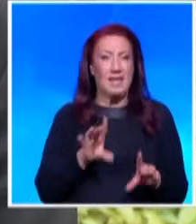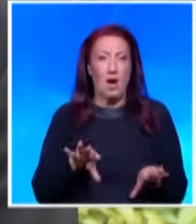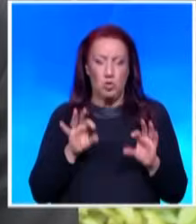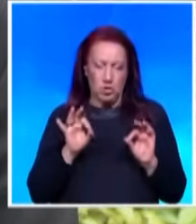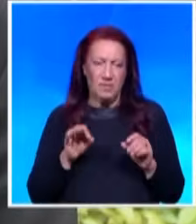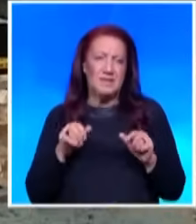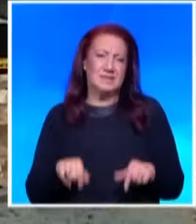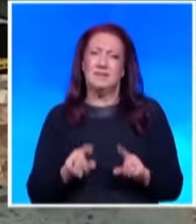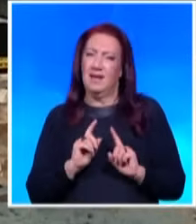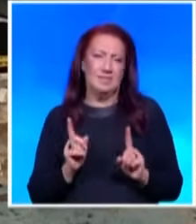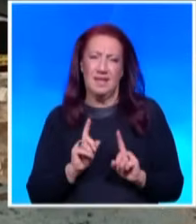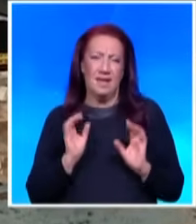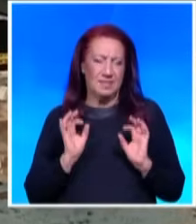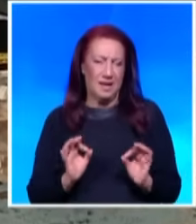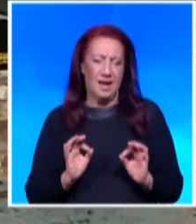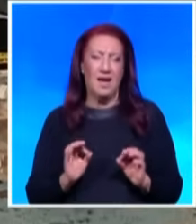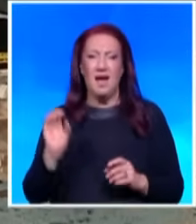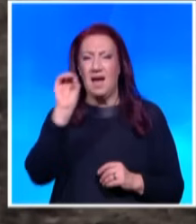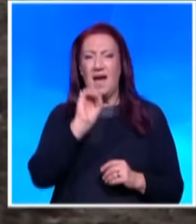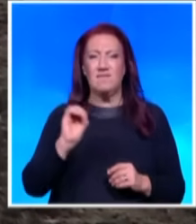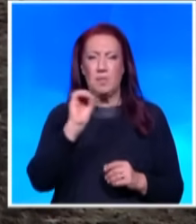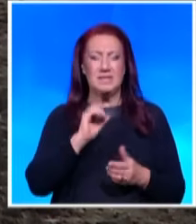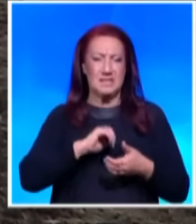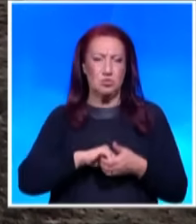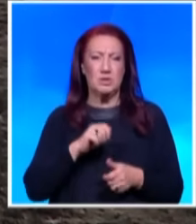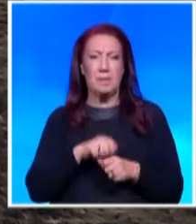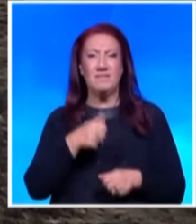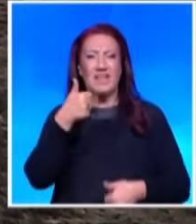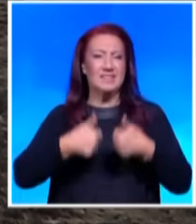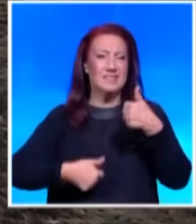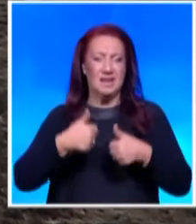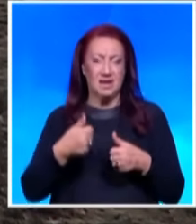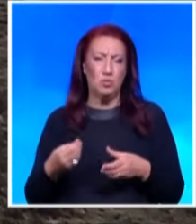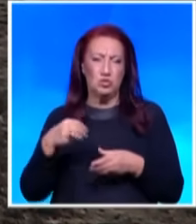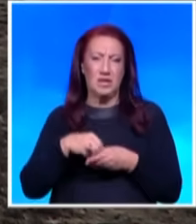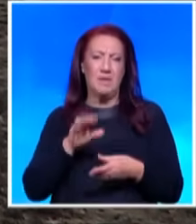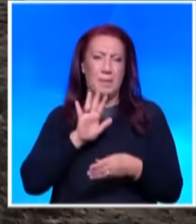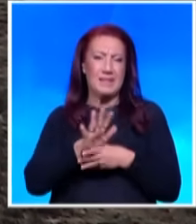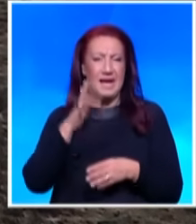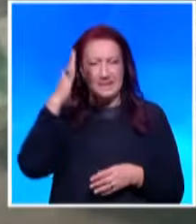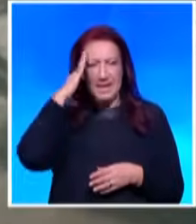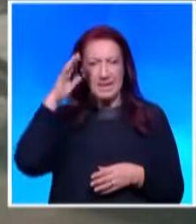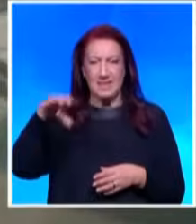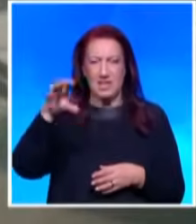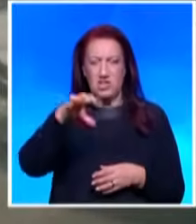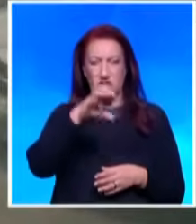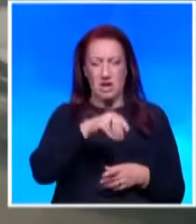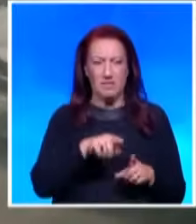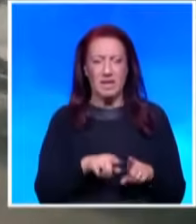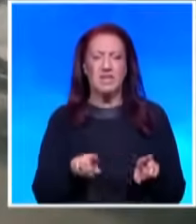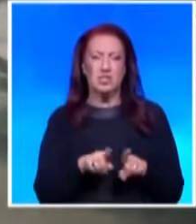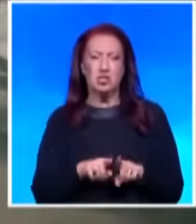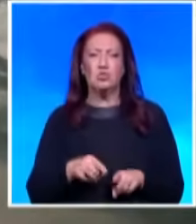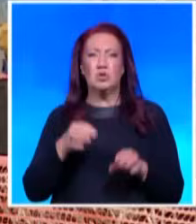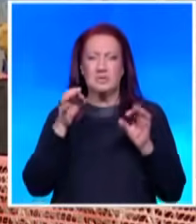съюз направи един търг, при който участваха над 15 държави. Отделно ЕНИ подписа много сериозен договор